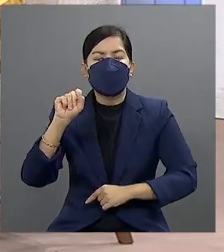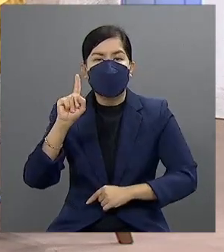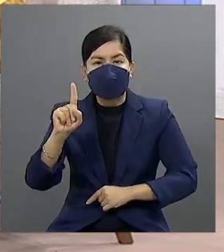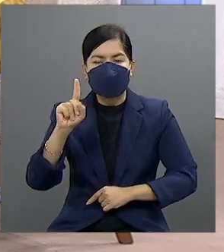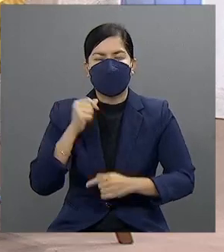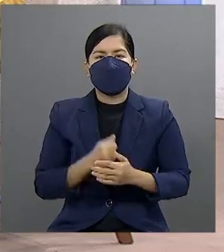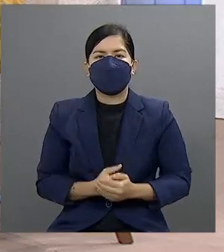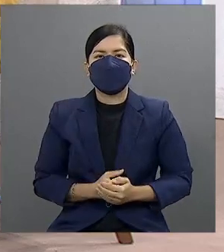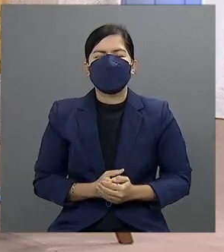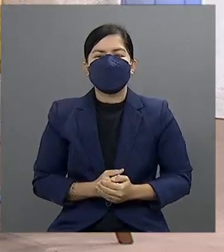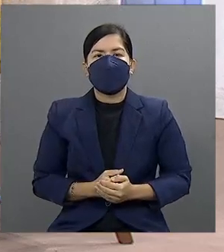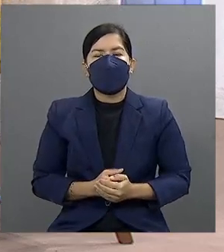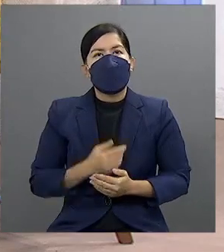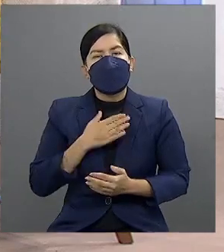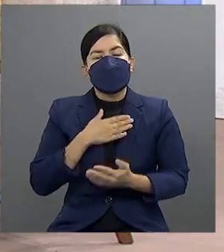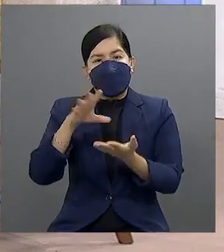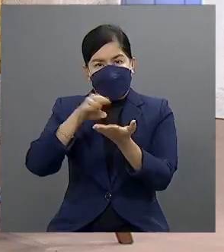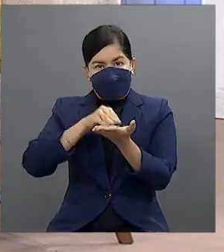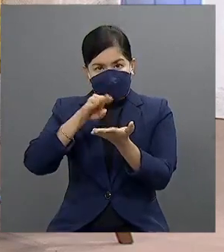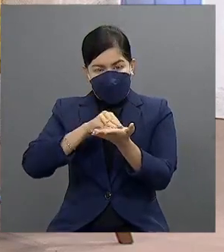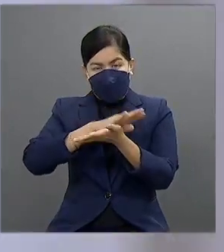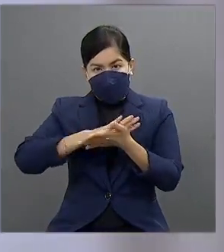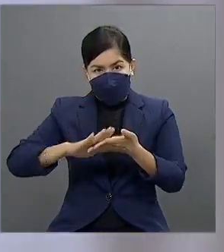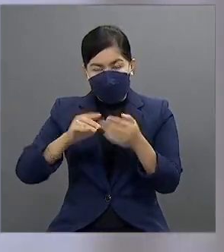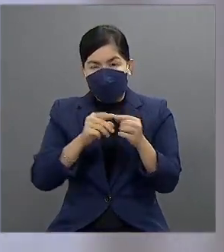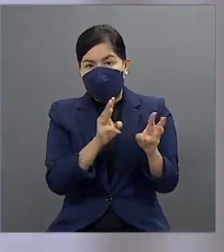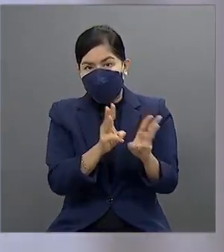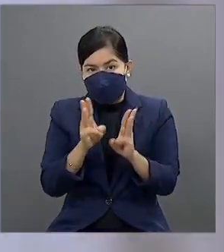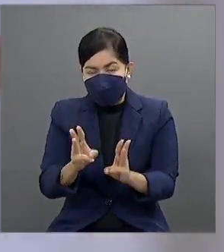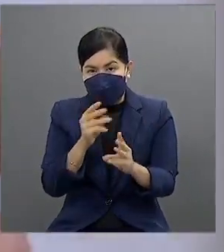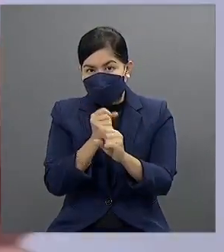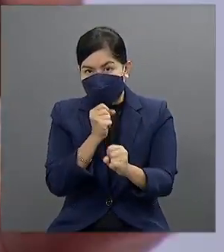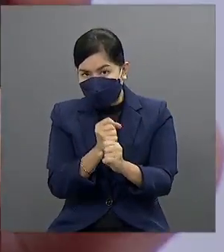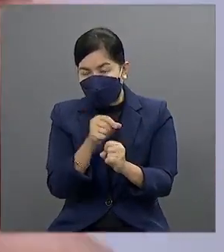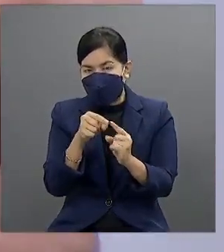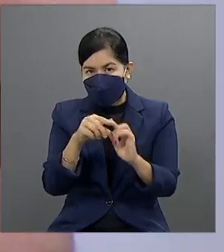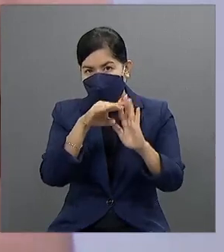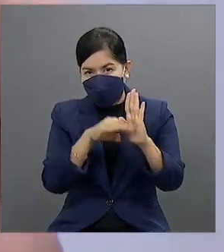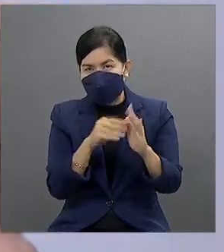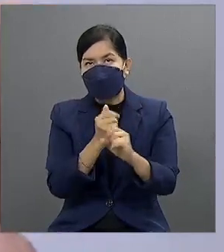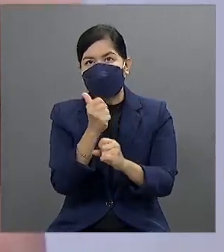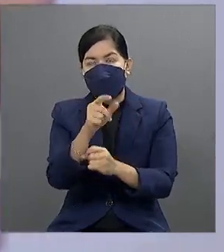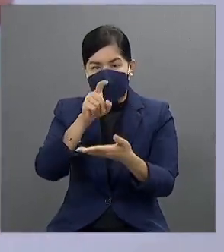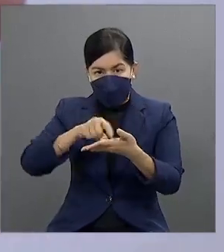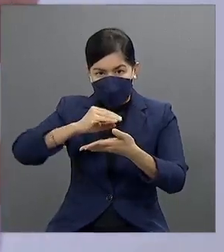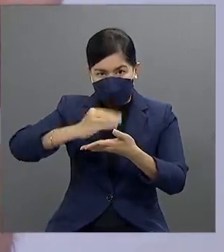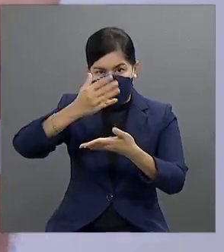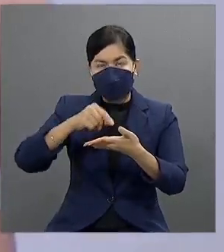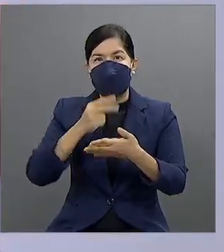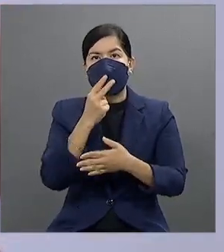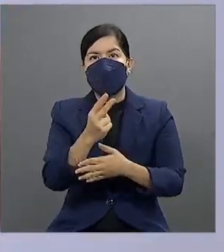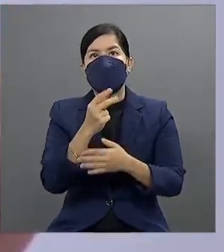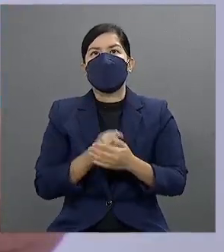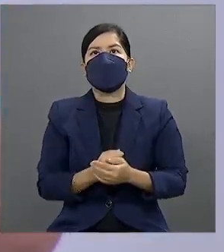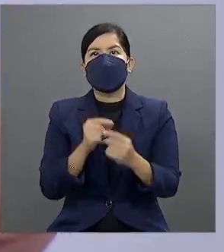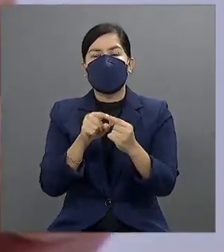ผมดาวน์โหลดไว้เรียบร้อยแล้วนะครับและการใช้งานก็ไม่ได้ยากเลยคุณผู้ชมนะเซิร์ชไปเลยนะฮะว่าตาสับปะรดนี่เอาเข้าไปคลิกเข้าไปปุ๊บนี่